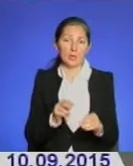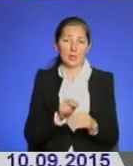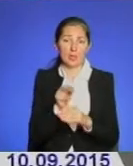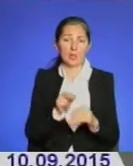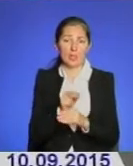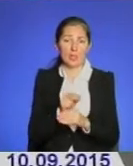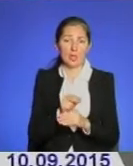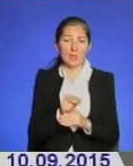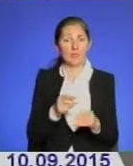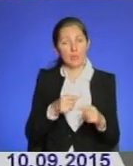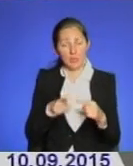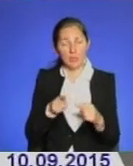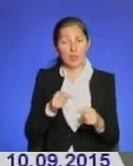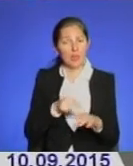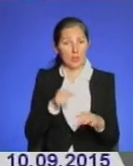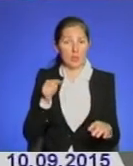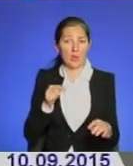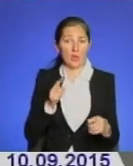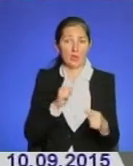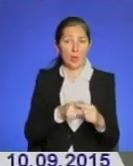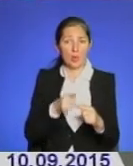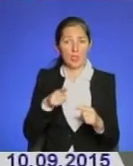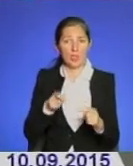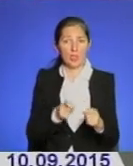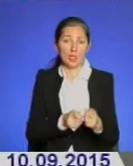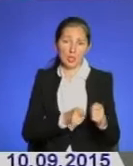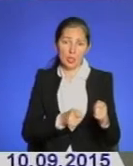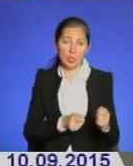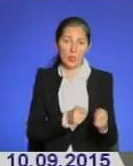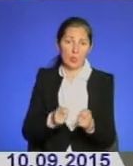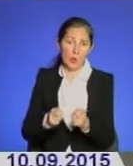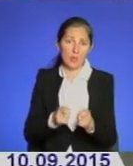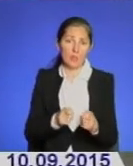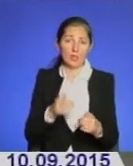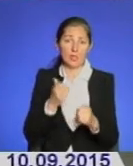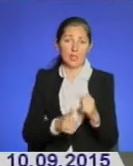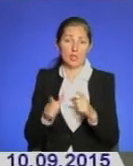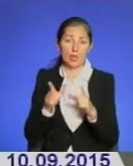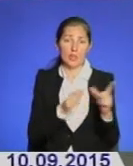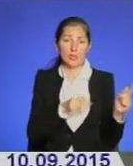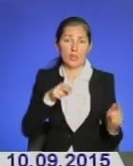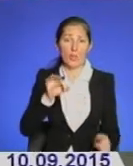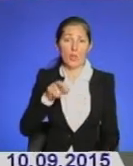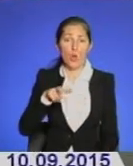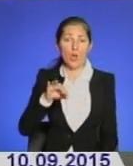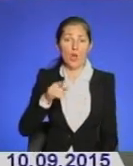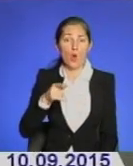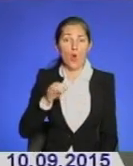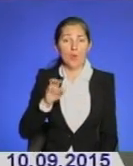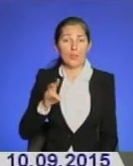різниця відчувається. Плюс з іншого озброєння часто виїжджаємо на полігони, чи тернопільські, чи там